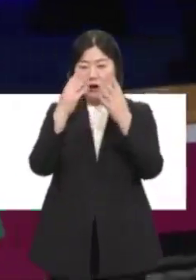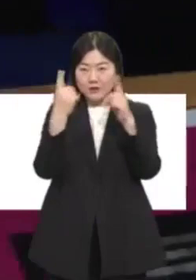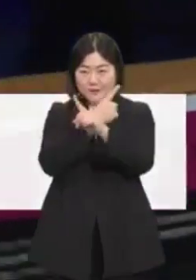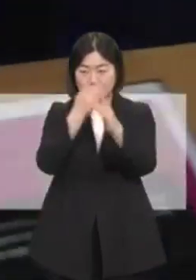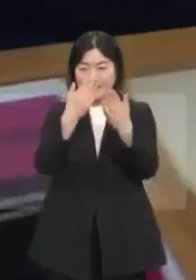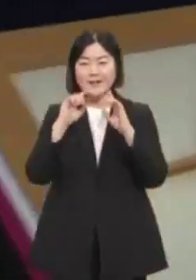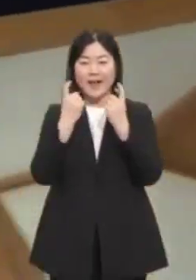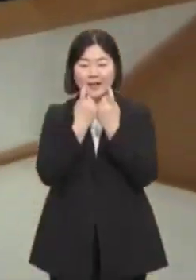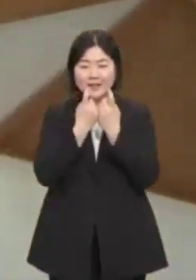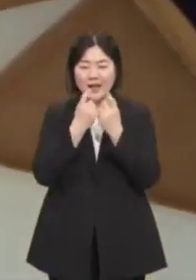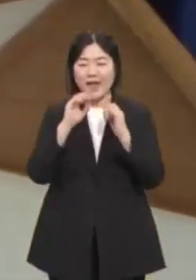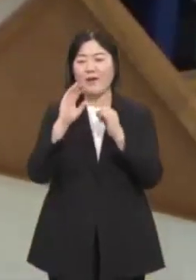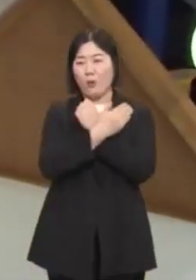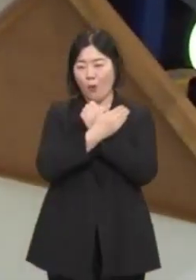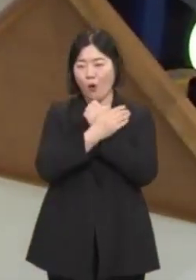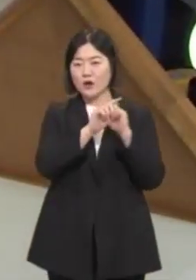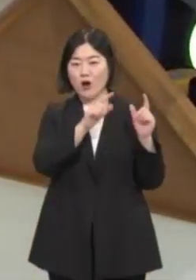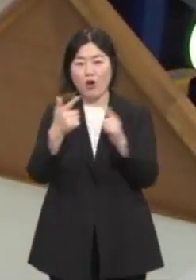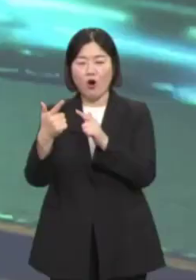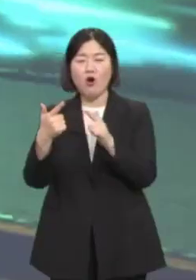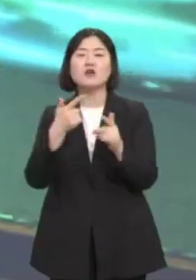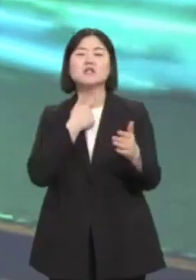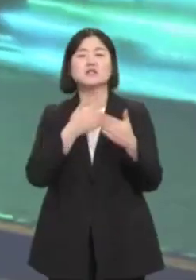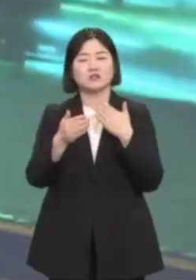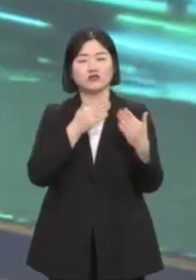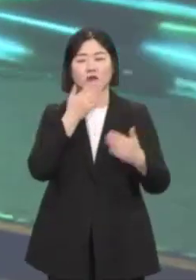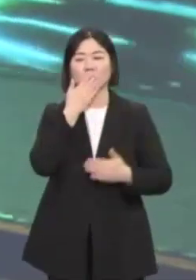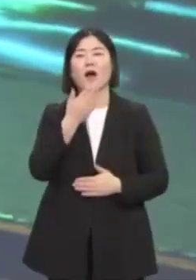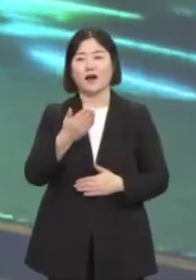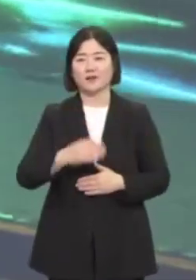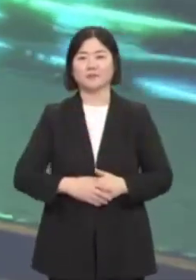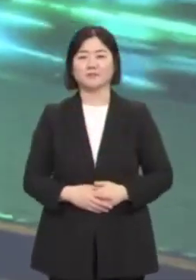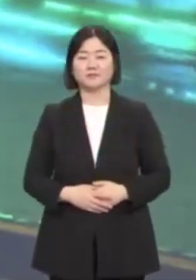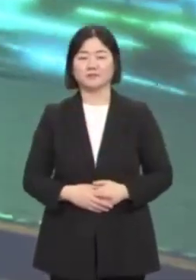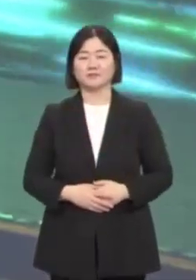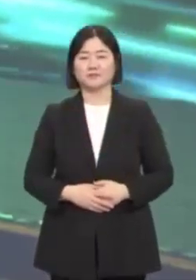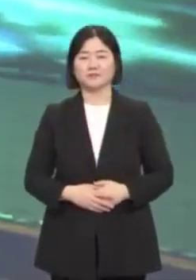혁신상을 수상한 개인 이동형 장치 에어백 등 최첨단 기술을 체험할 수 있습니다.